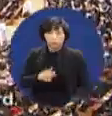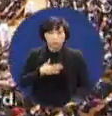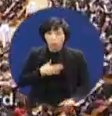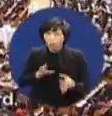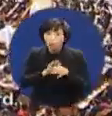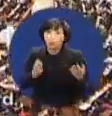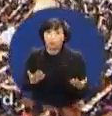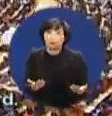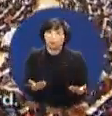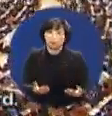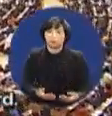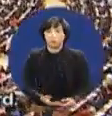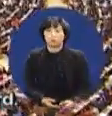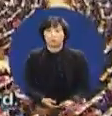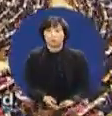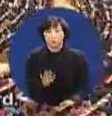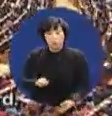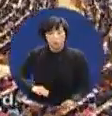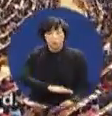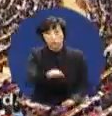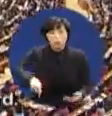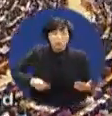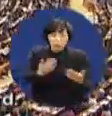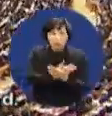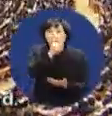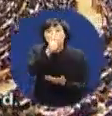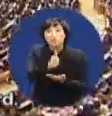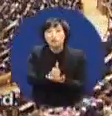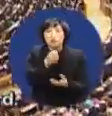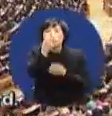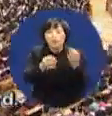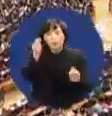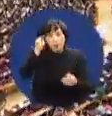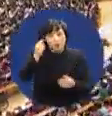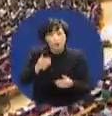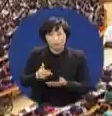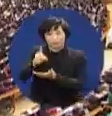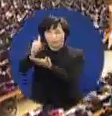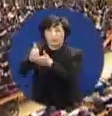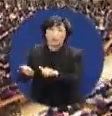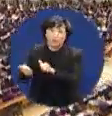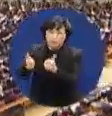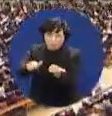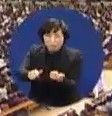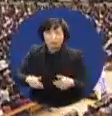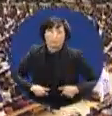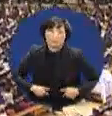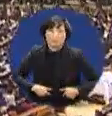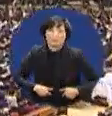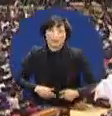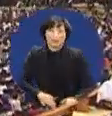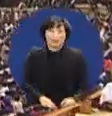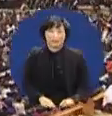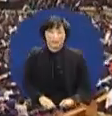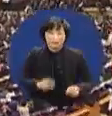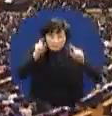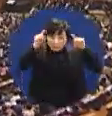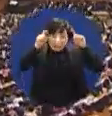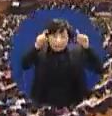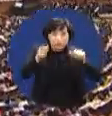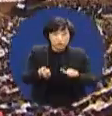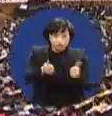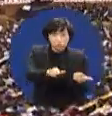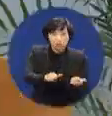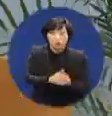죽을 미천이 없잖아. 회개하며 죄를 내놓는 것은 주님이 죽어야 할 미천. 양이 죽는 것은 바로